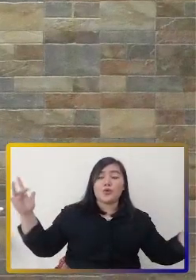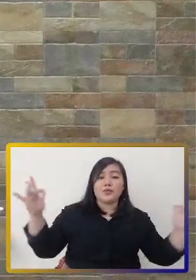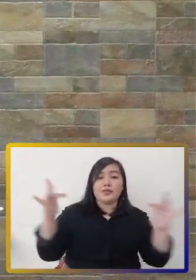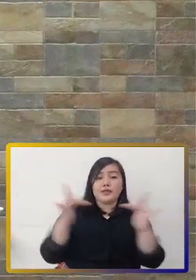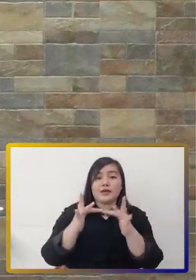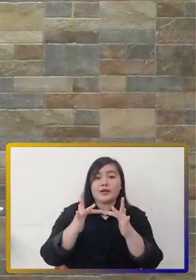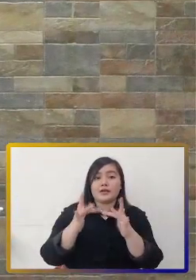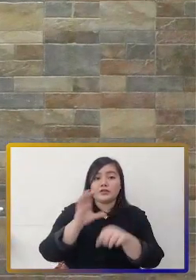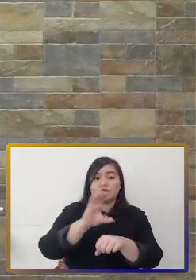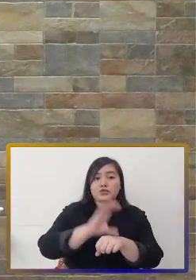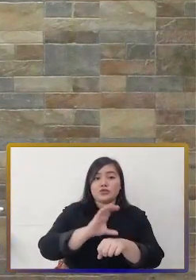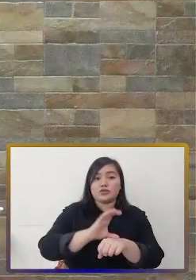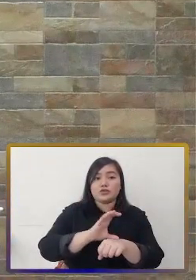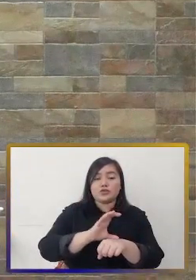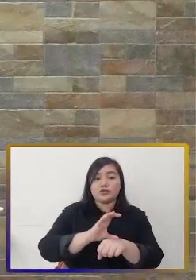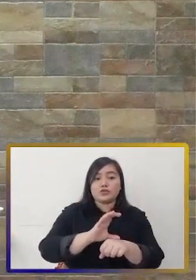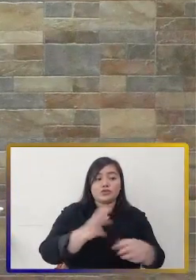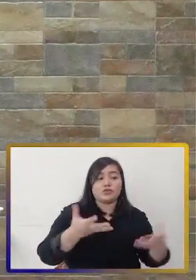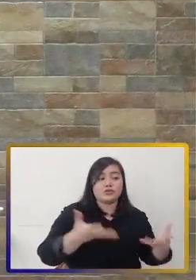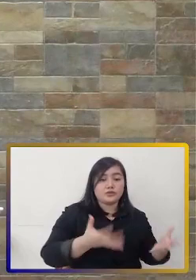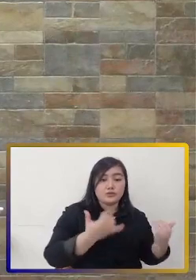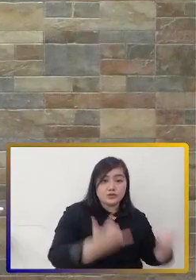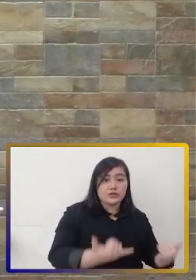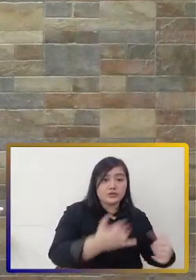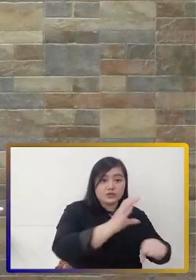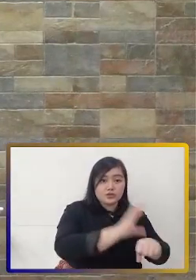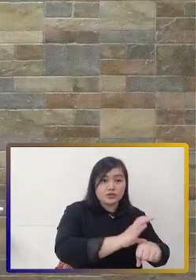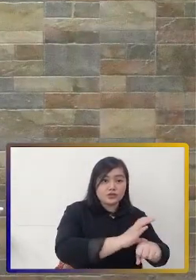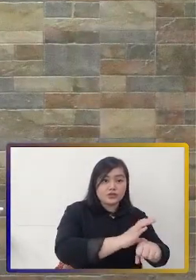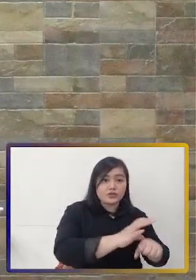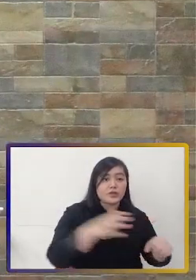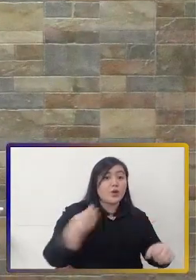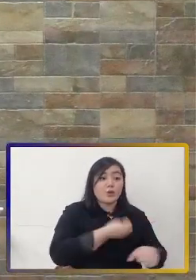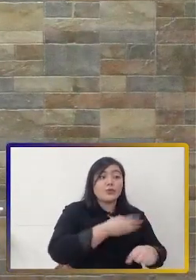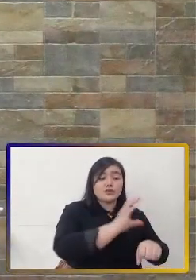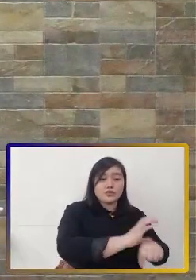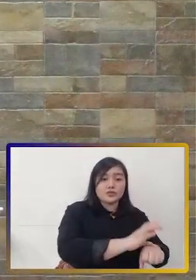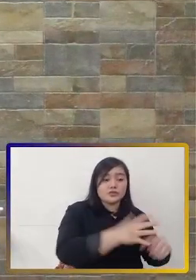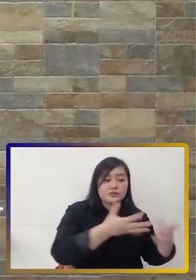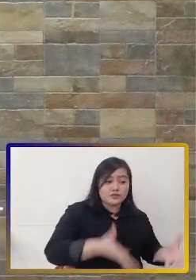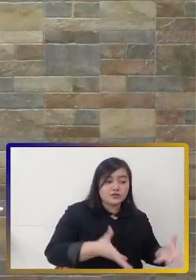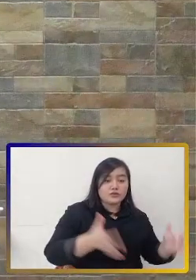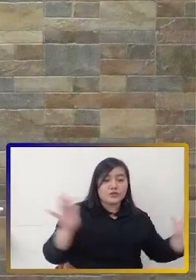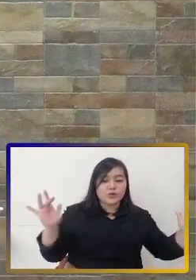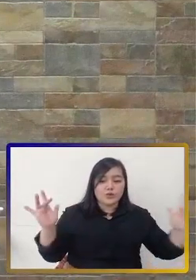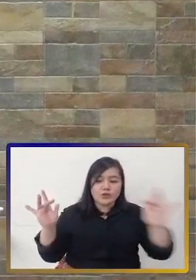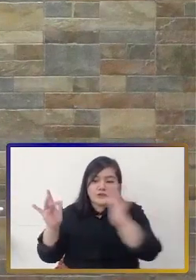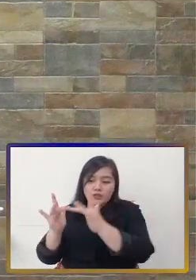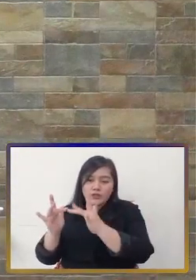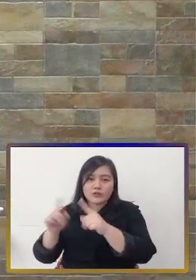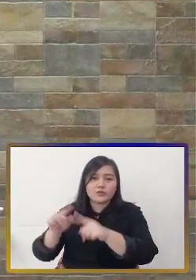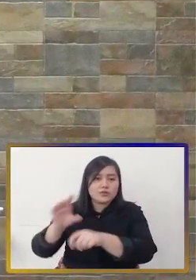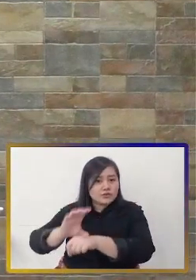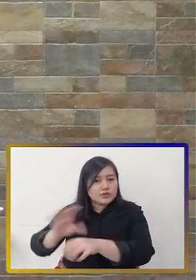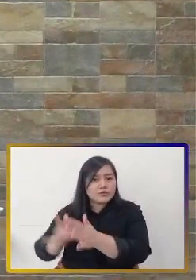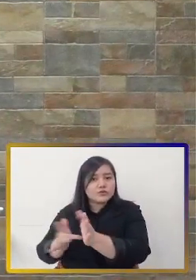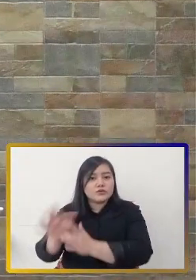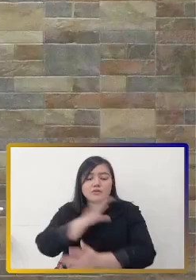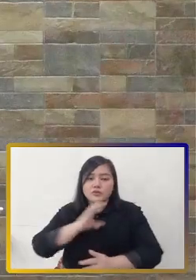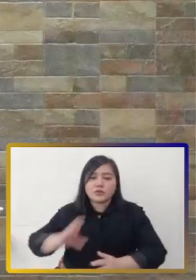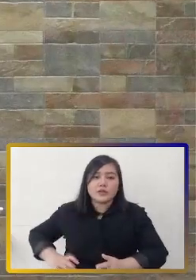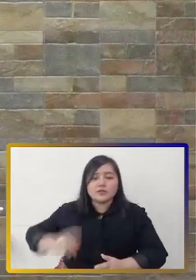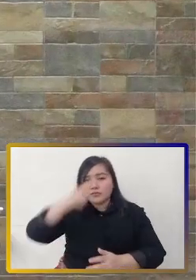Kristo. Bakit? We have the same teaching, we have the same practice, and we have the same doctrine and